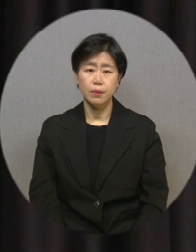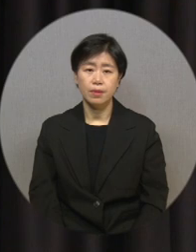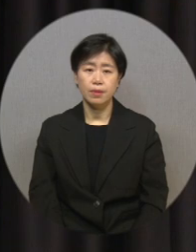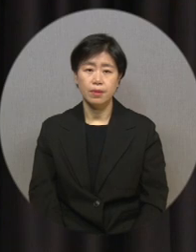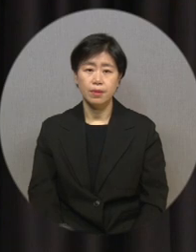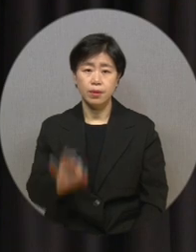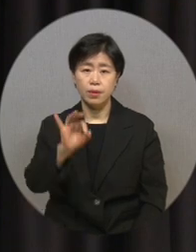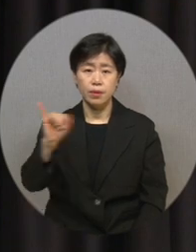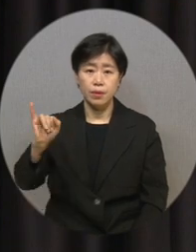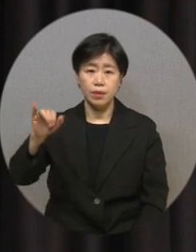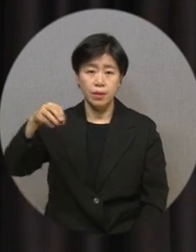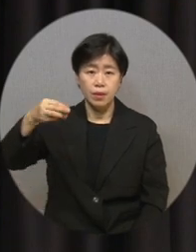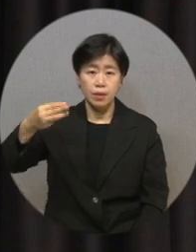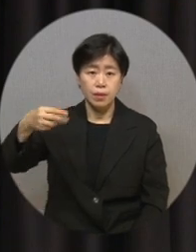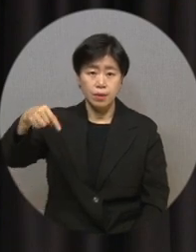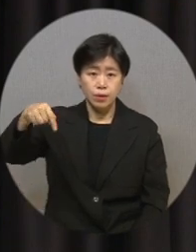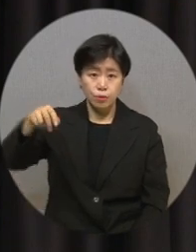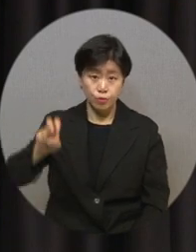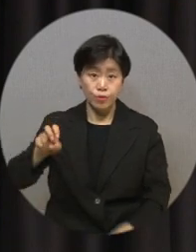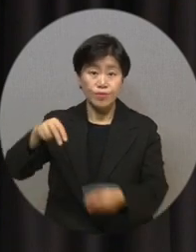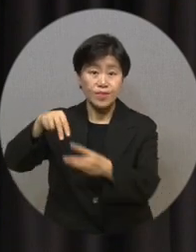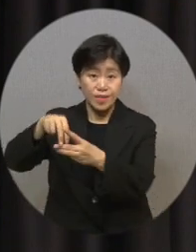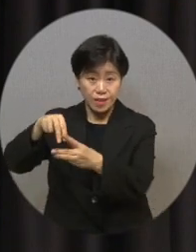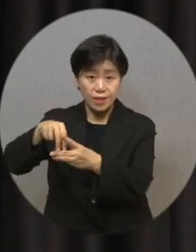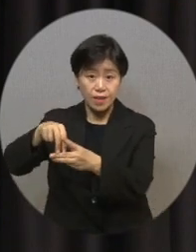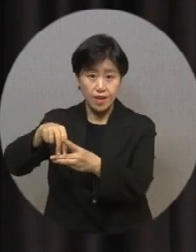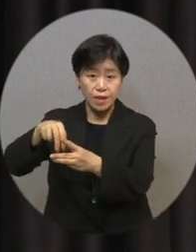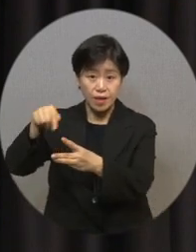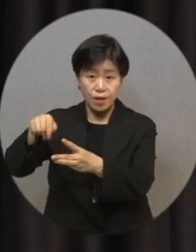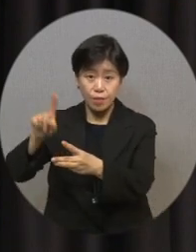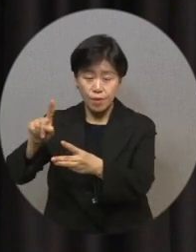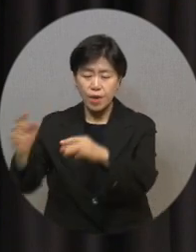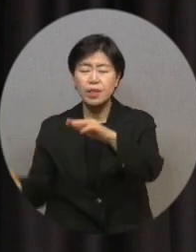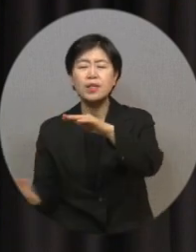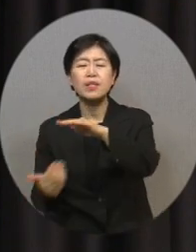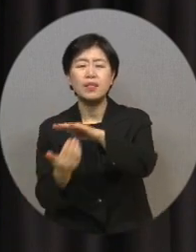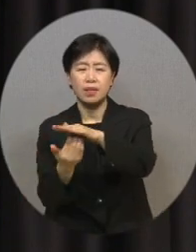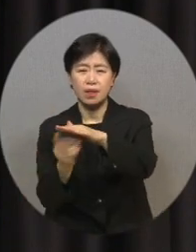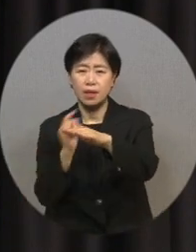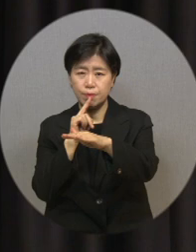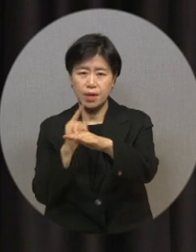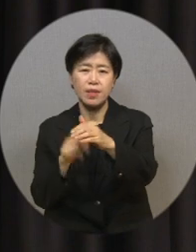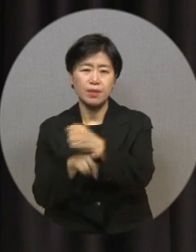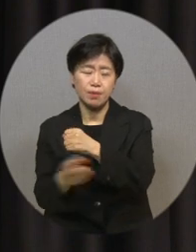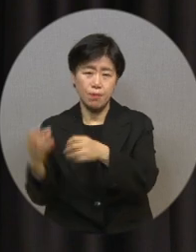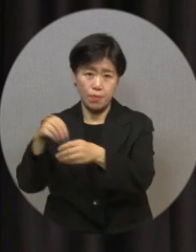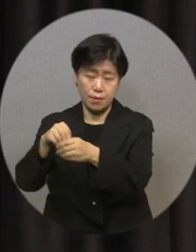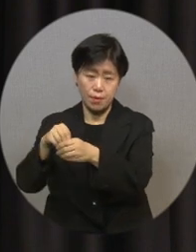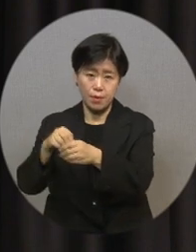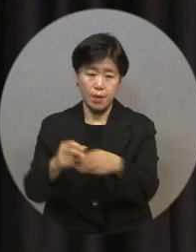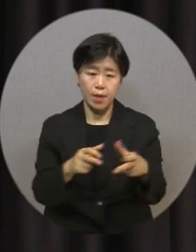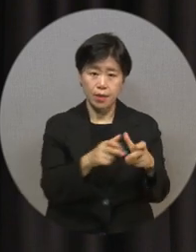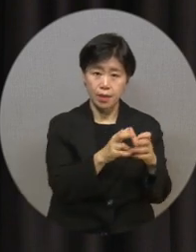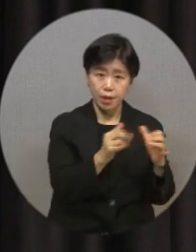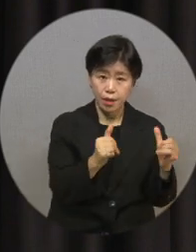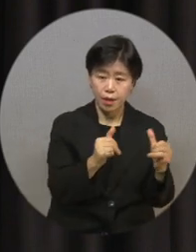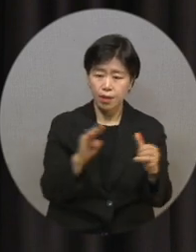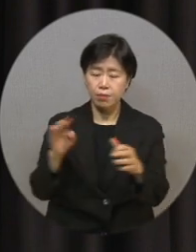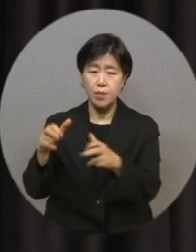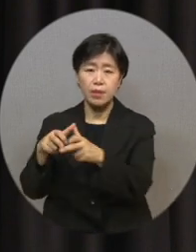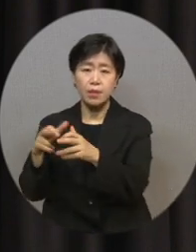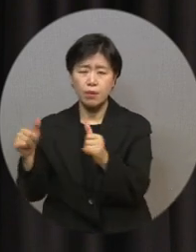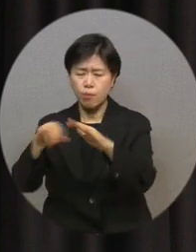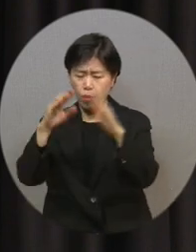모든게 이로움 예 이루어지는 그런 공간이다 해서 장애인이나 비장애인 모두가 이용할 수